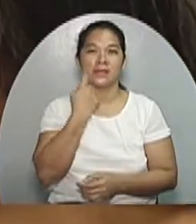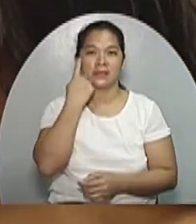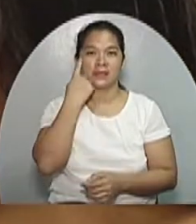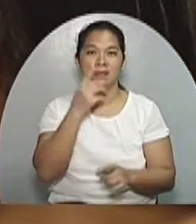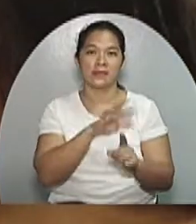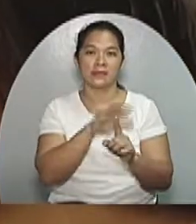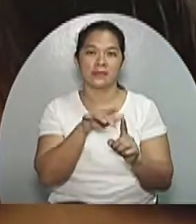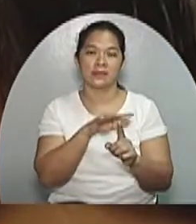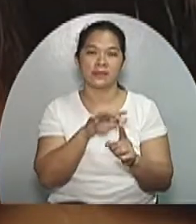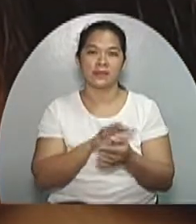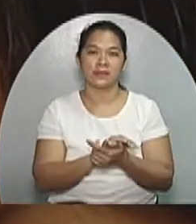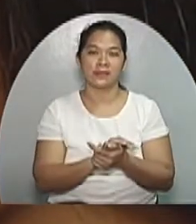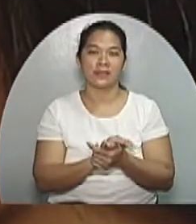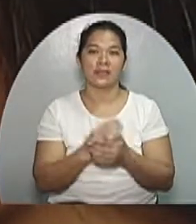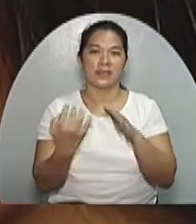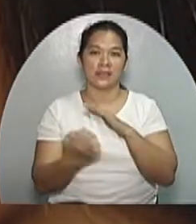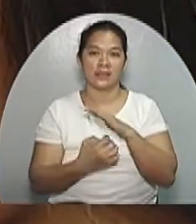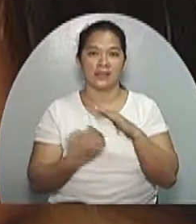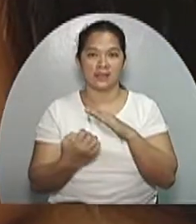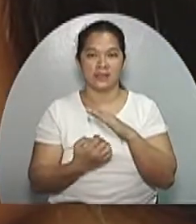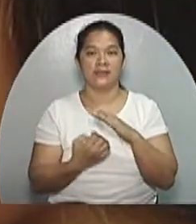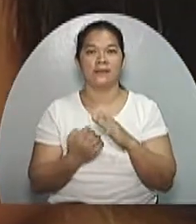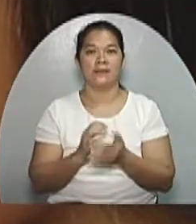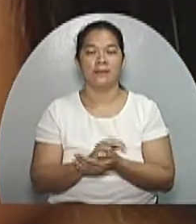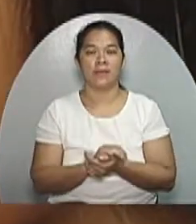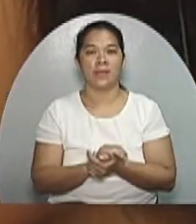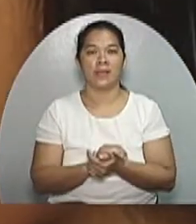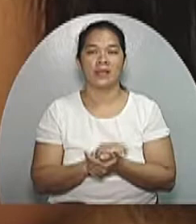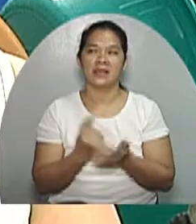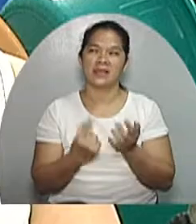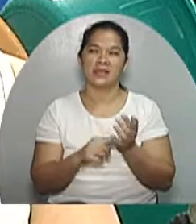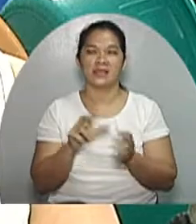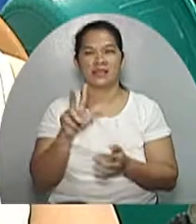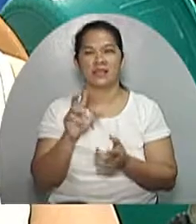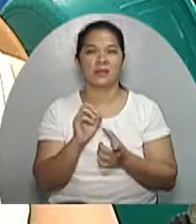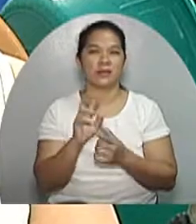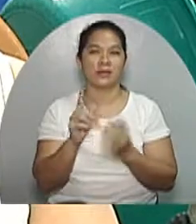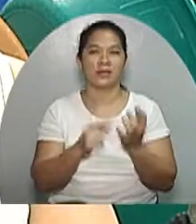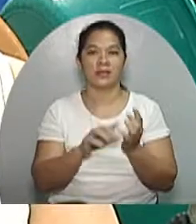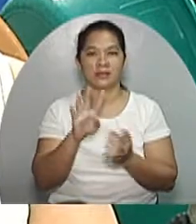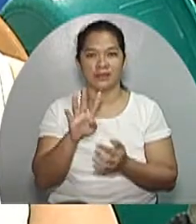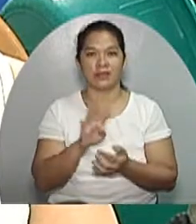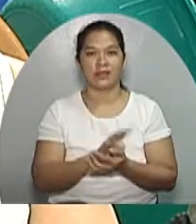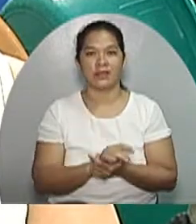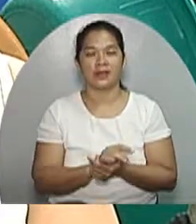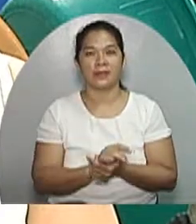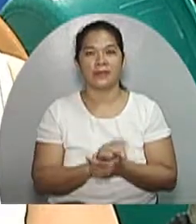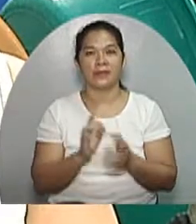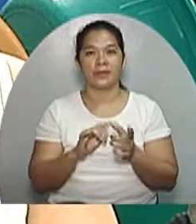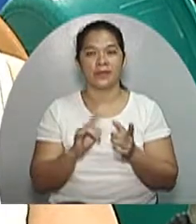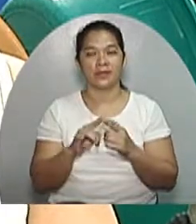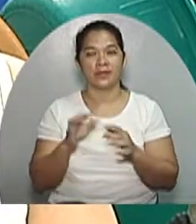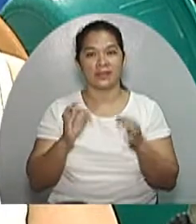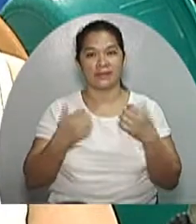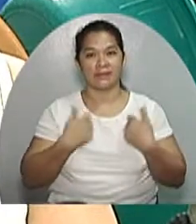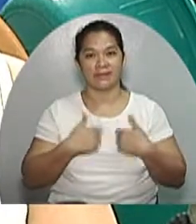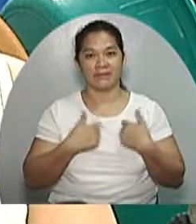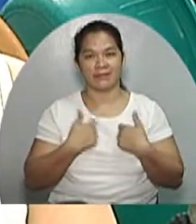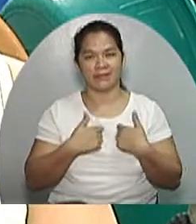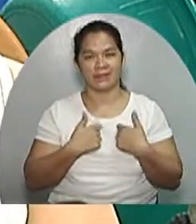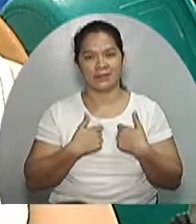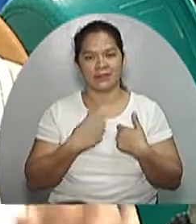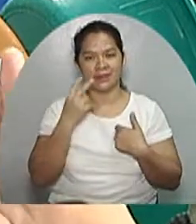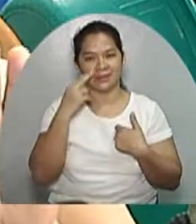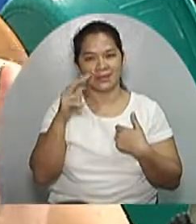namin napansin? Nung elementary po siya. Mga grade 3 o 4 siya. Eh, nung pagka naliligo